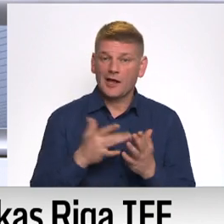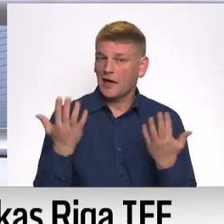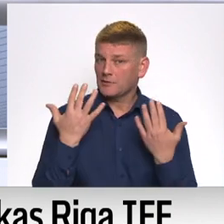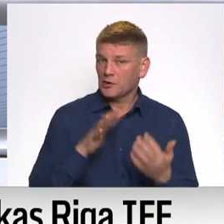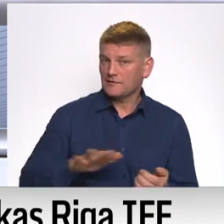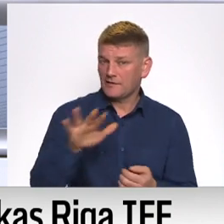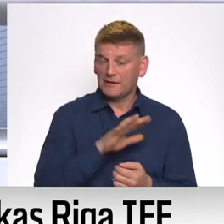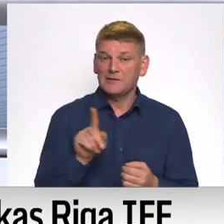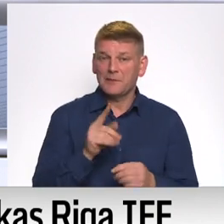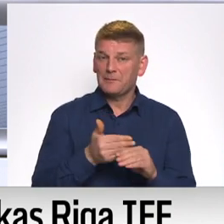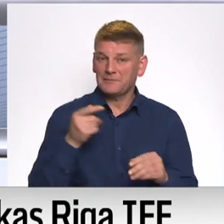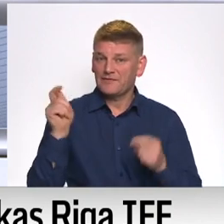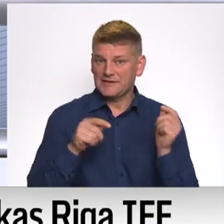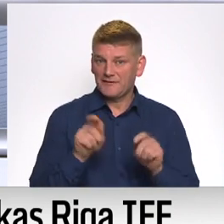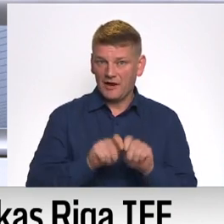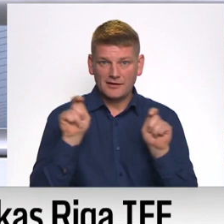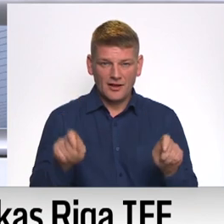valda šobrīd pirms festivāla atklāšanas.